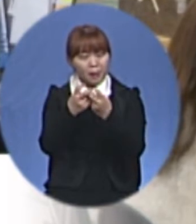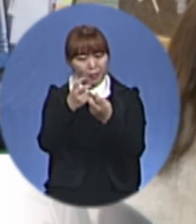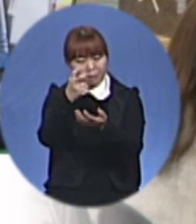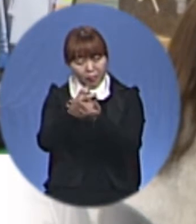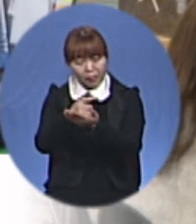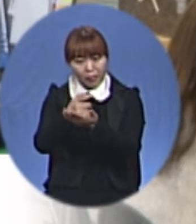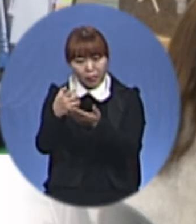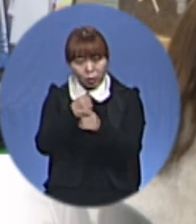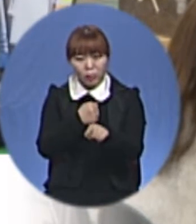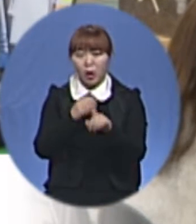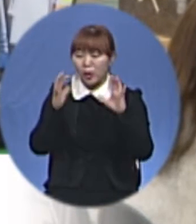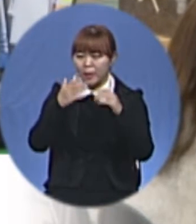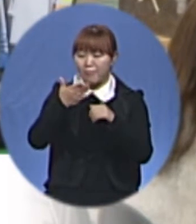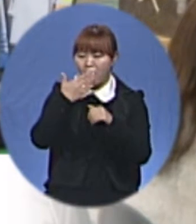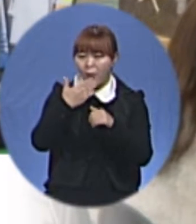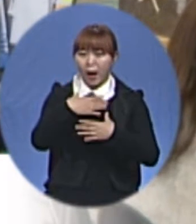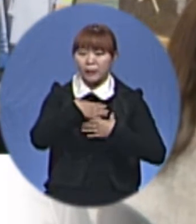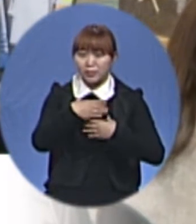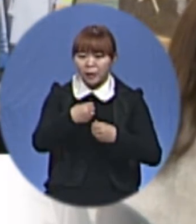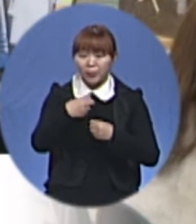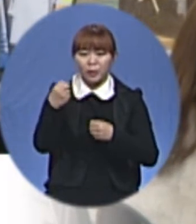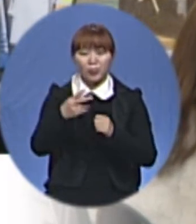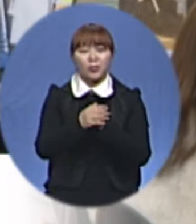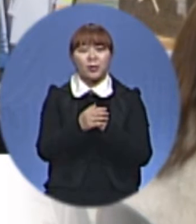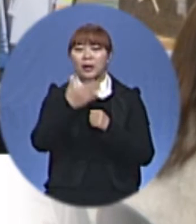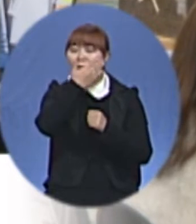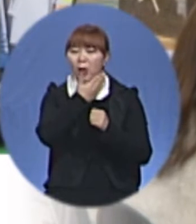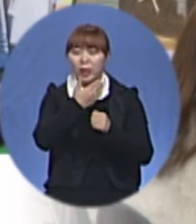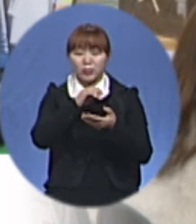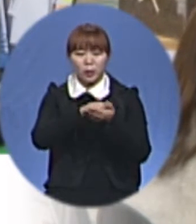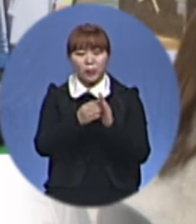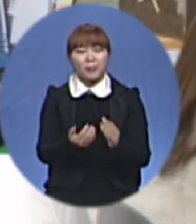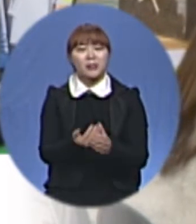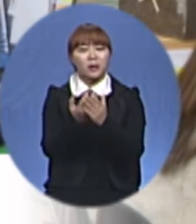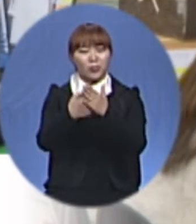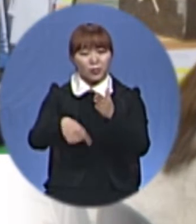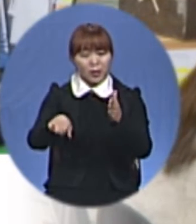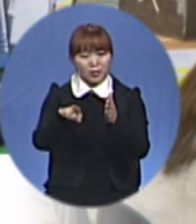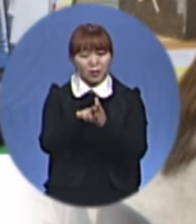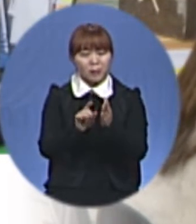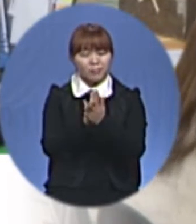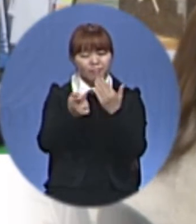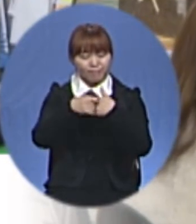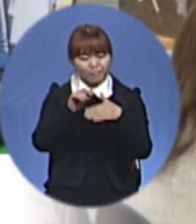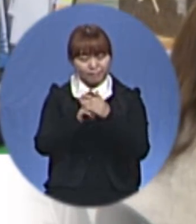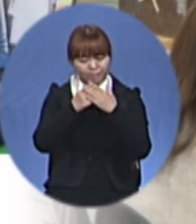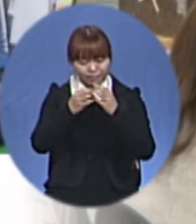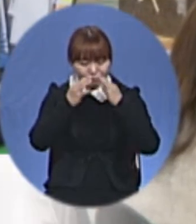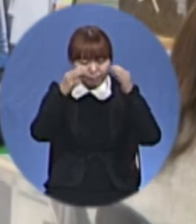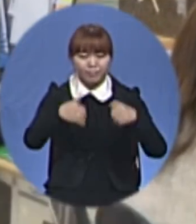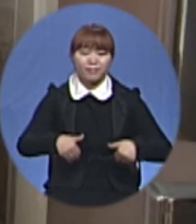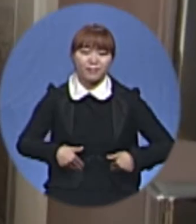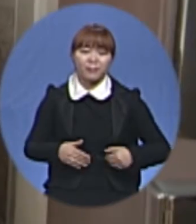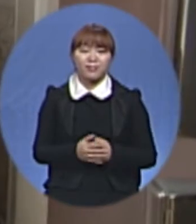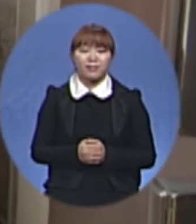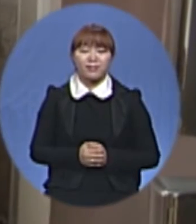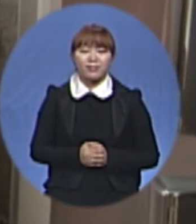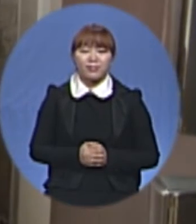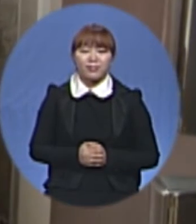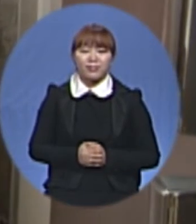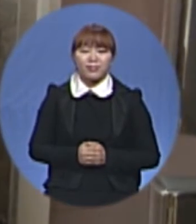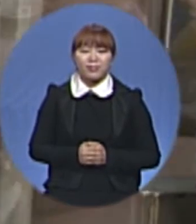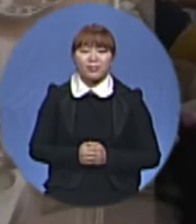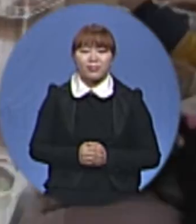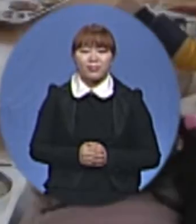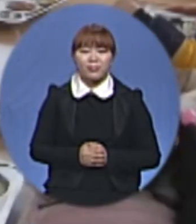발굴해서 어린이들의 먹거리 안전과 영양 수준을 향상시키기 위해서 열정을 다할 것입니다.